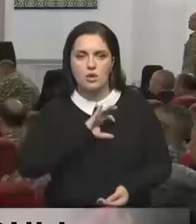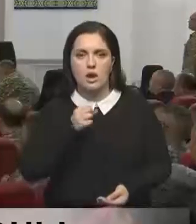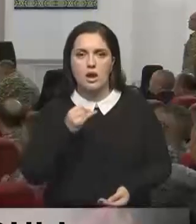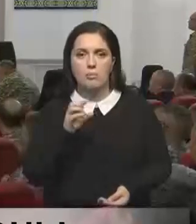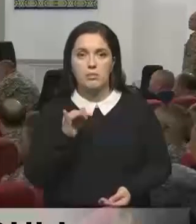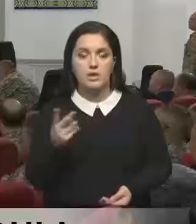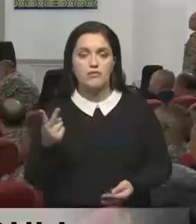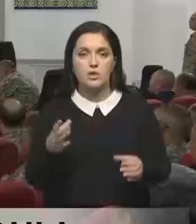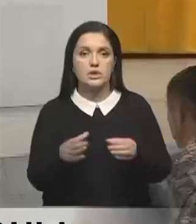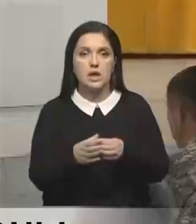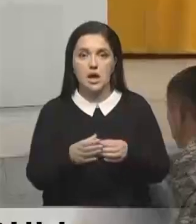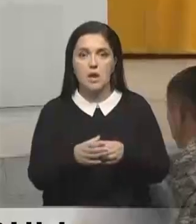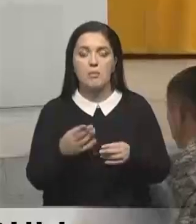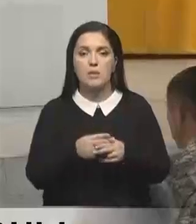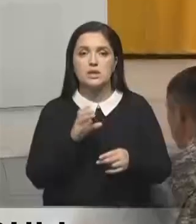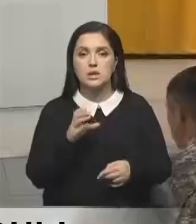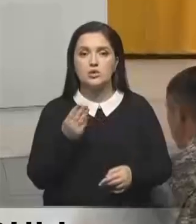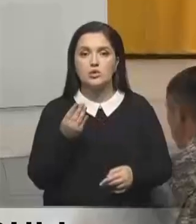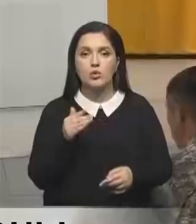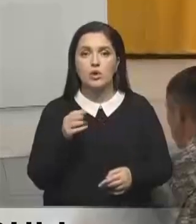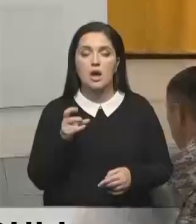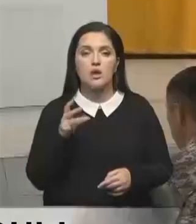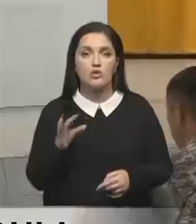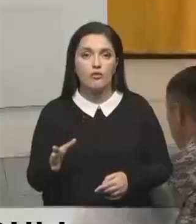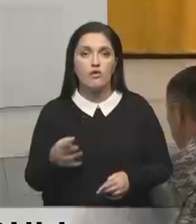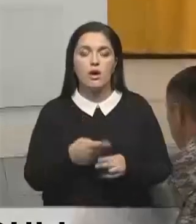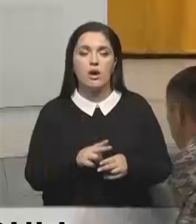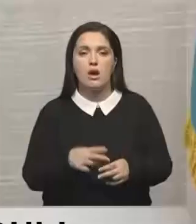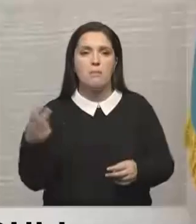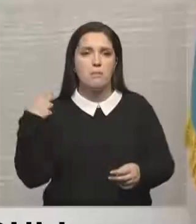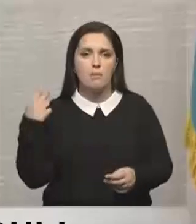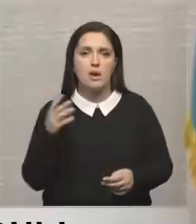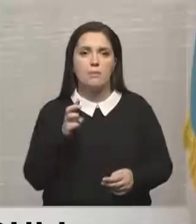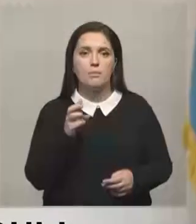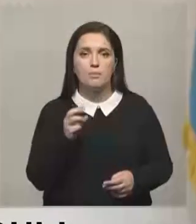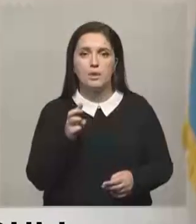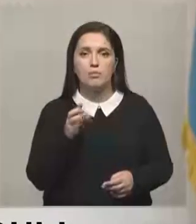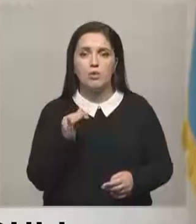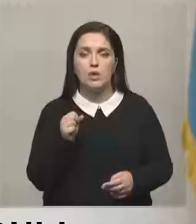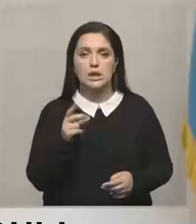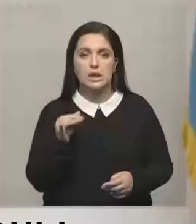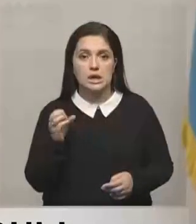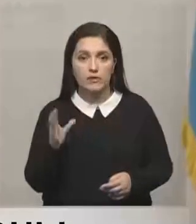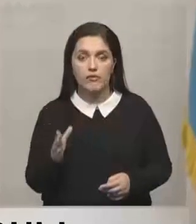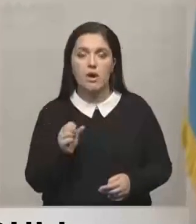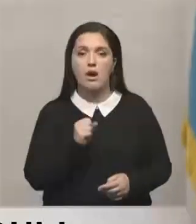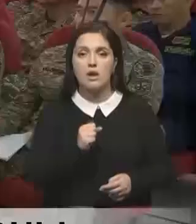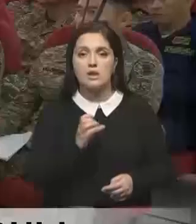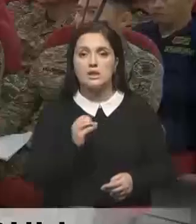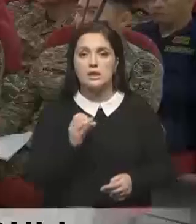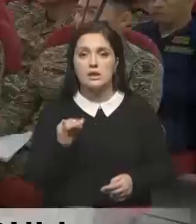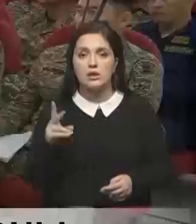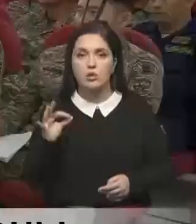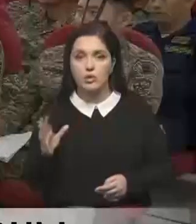ордена Айбын второй степени, а подполковник Сакен Шуганов, майоры Женебек Бегбаулиев, Асхат